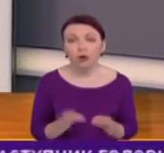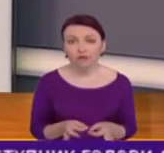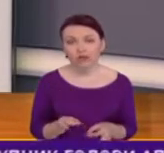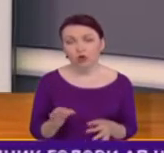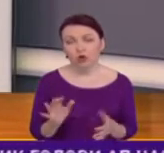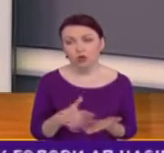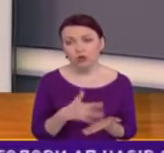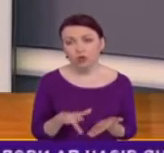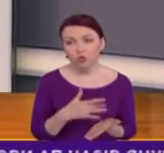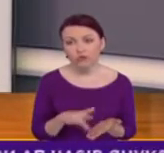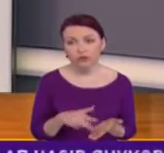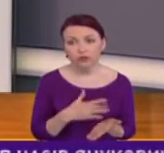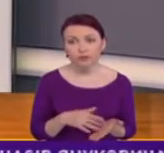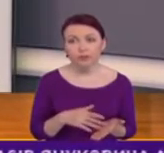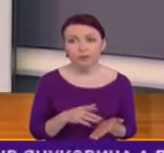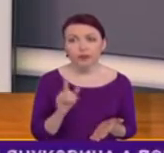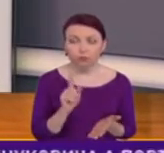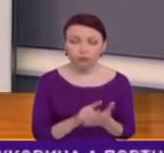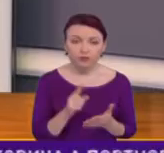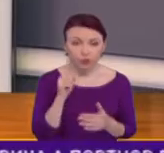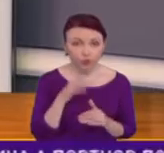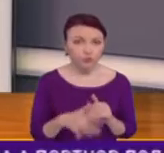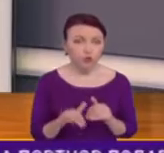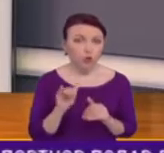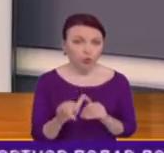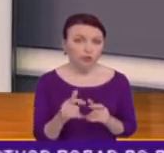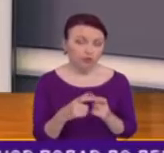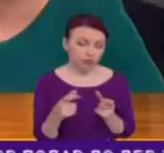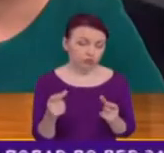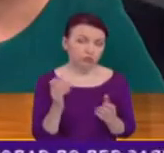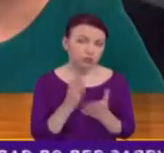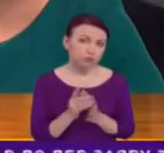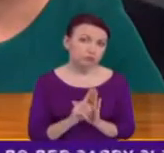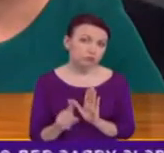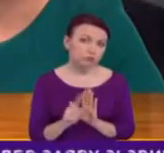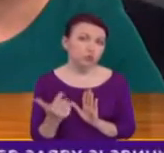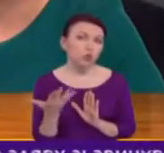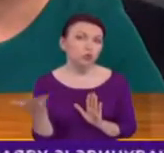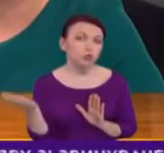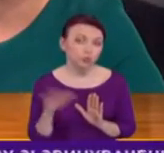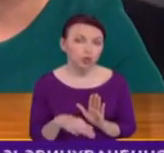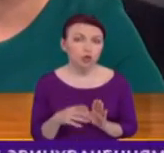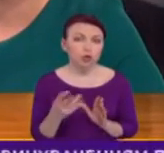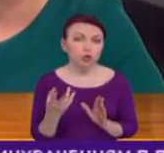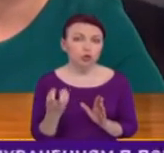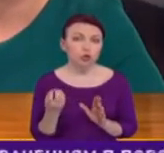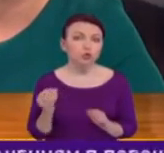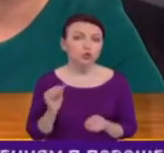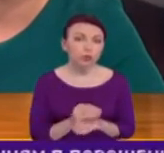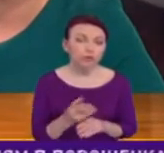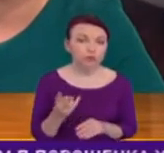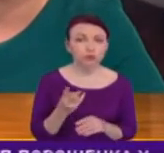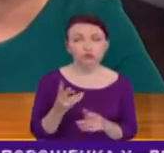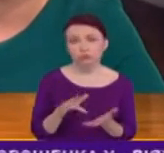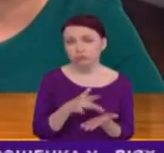правильно розраховувати. Повинні розуміти, що у вас на картці є там стільки-то поїздок, вам потрібно докупити стільки-то